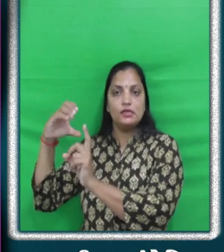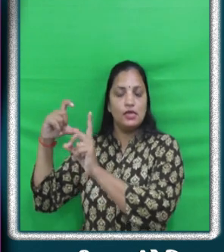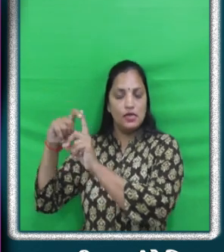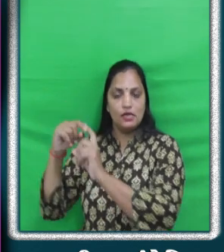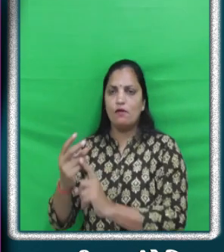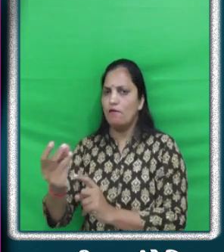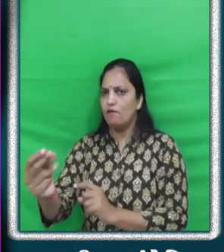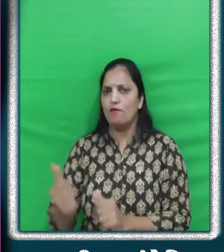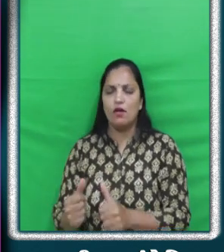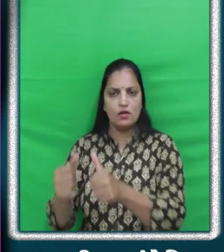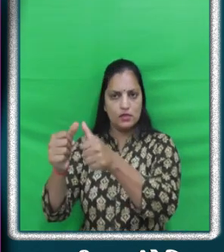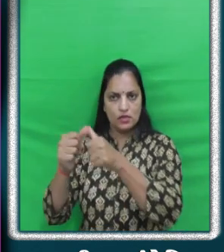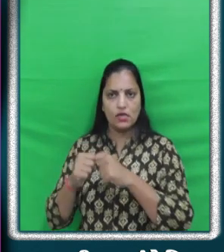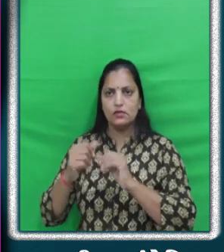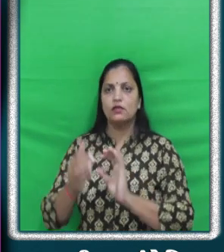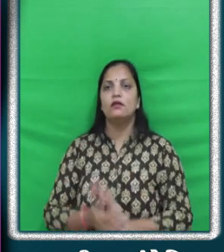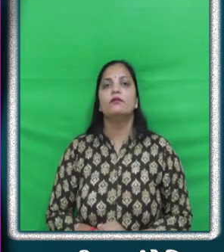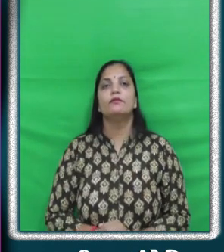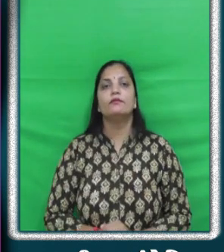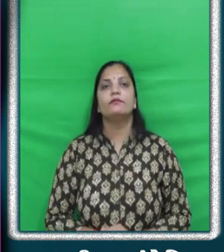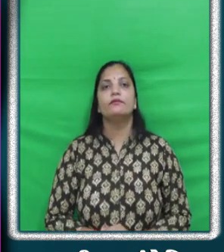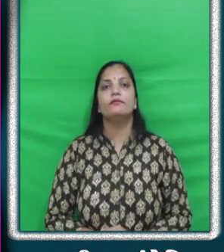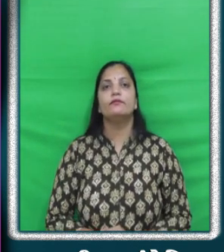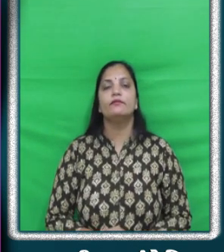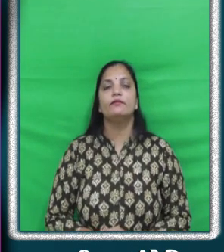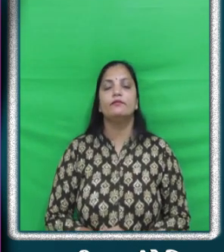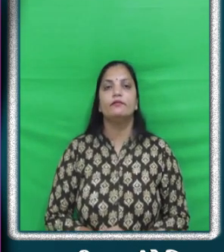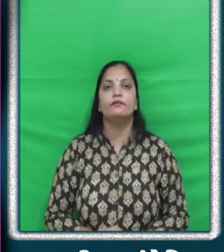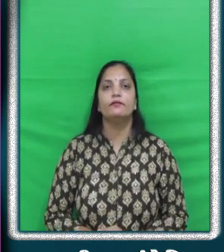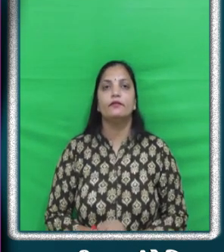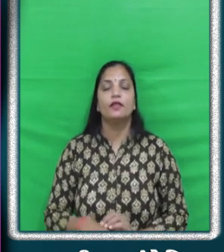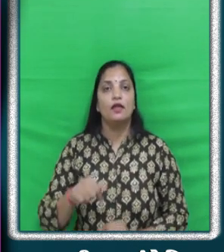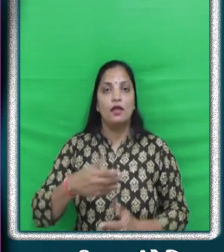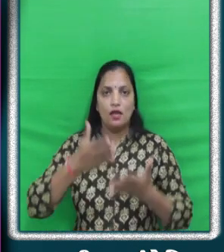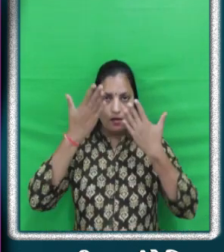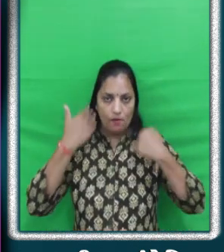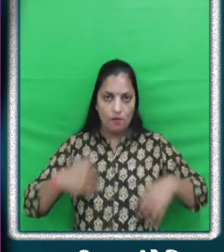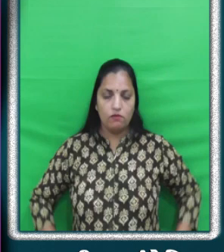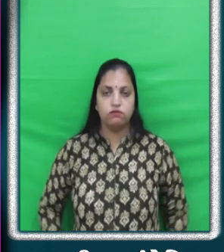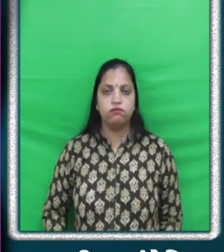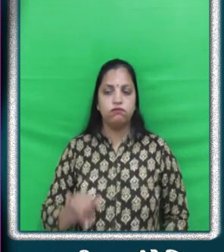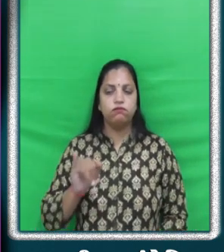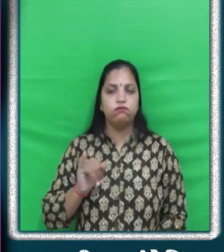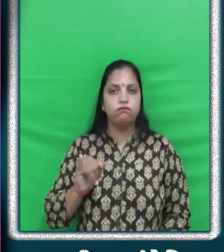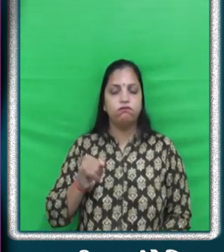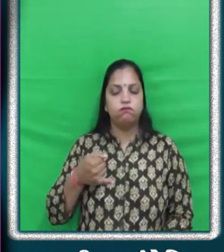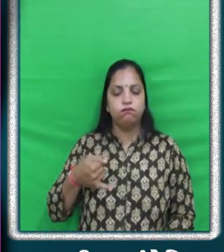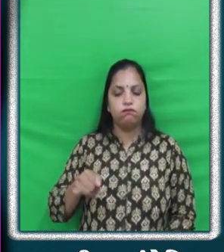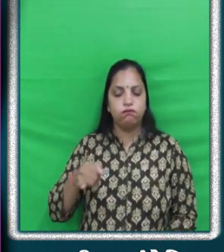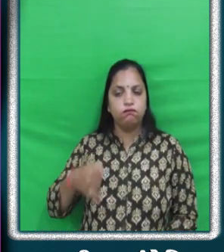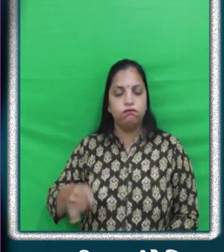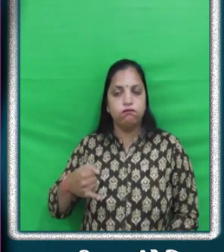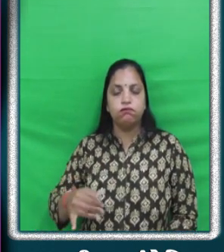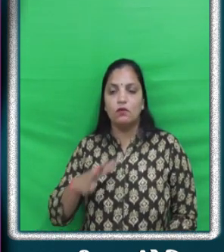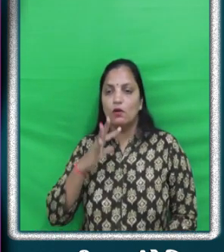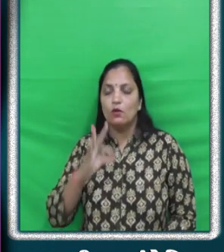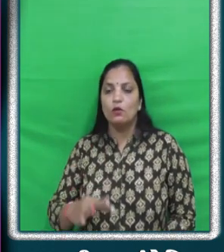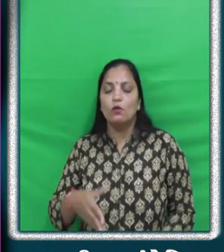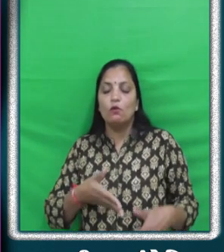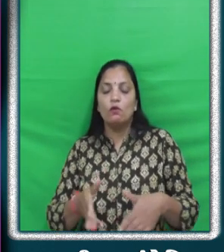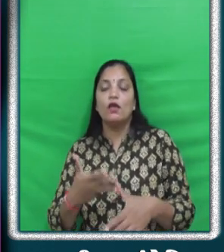ડી ઝડપથી તમારે મને કમેન્ટમાં જણાવવાનું છે કે આપણા શરીરમાં મૂત્રનો સાચો માર્ગ જણાવો.